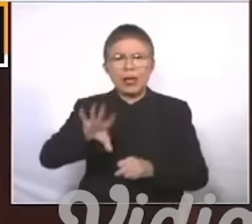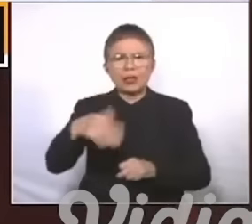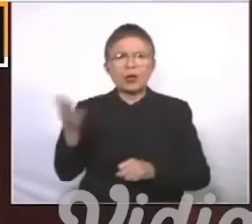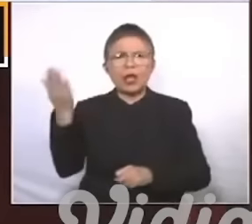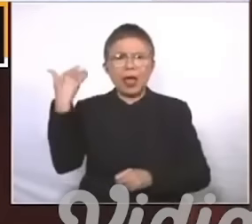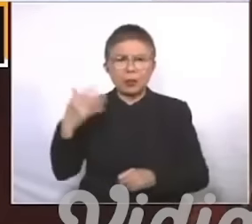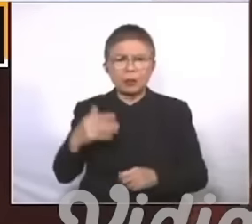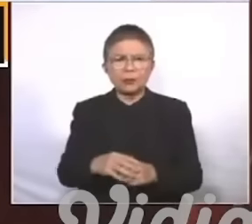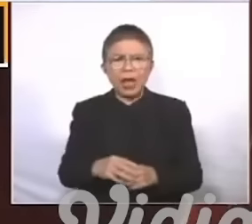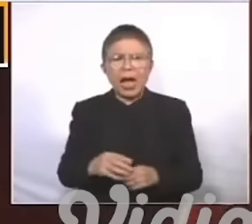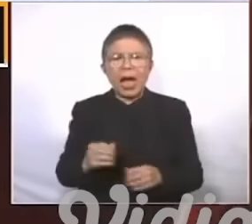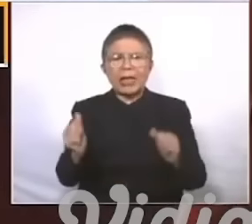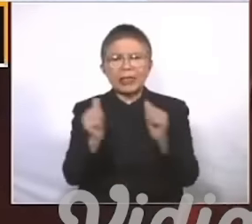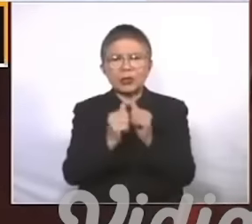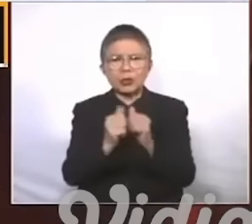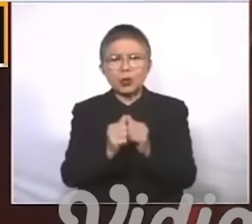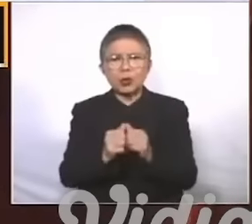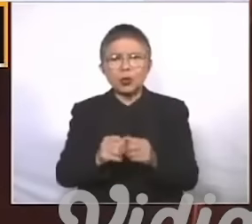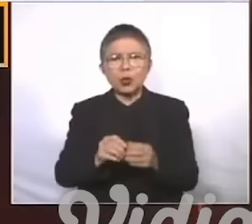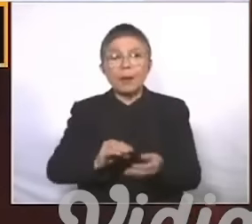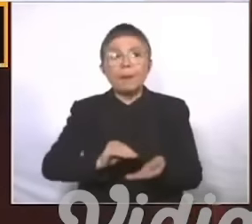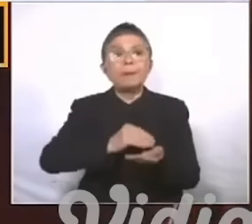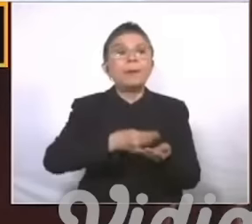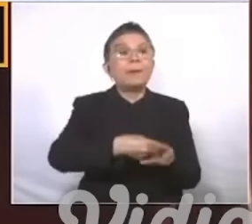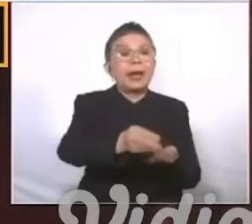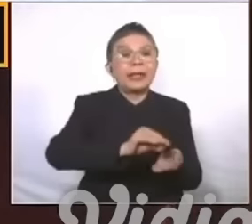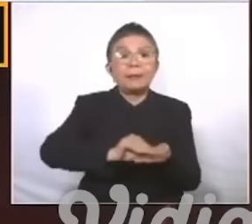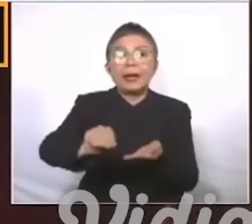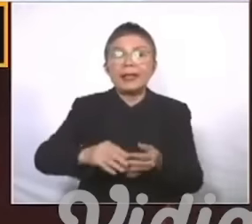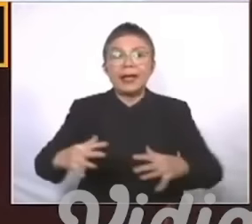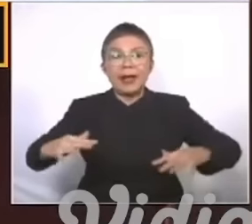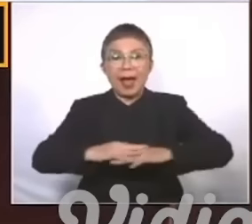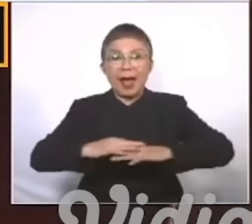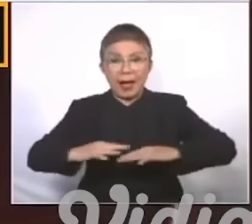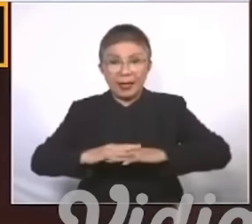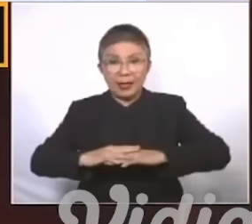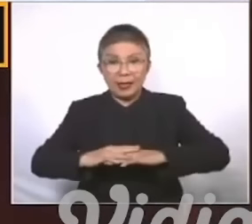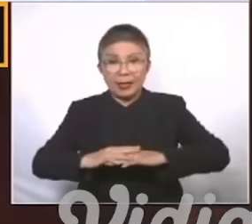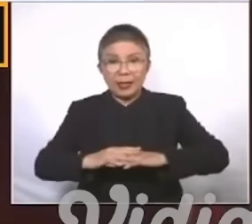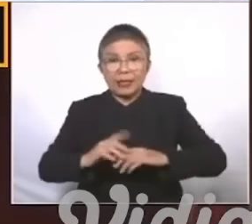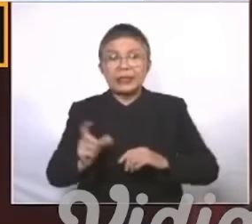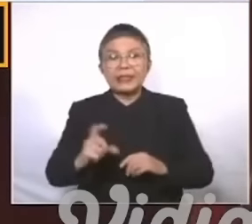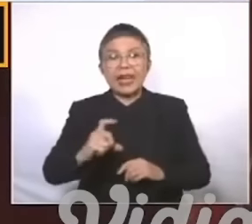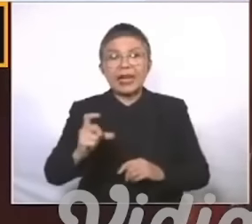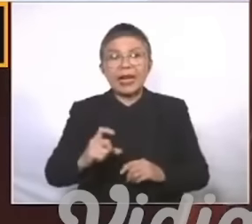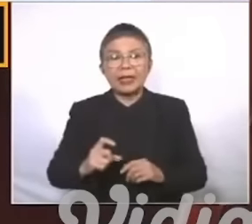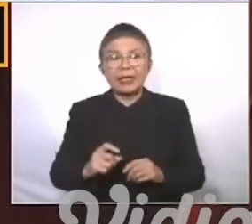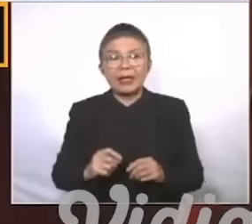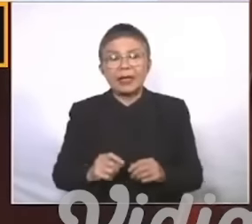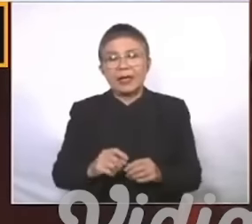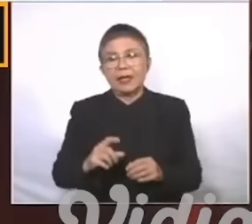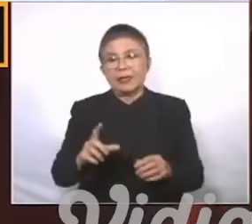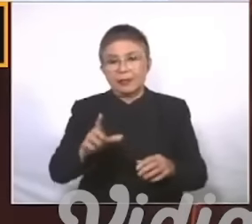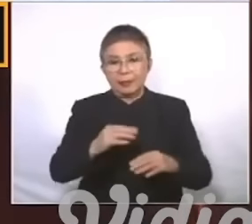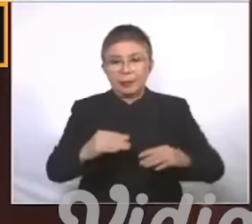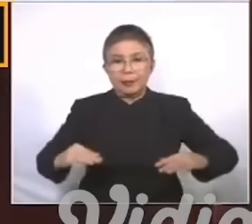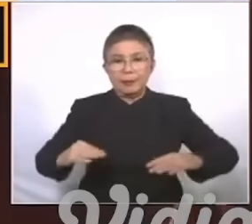lalu, ada komitmen untuk membagi lahan dengan menggunakan land reform dengan